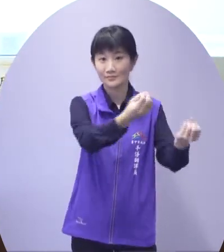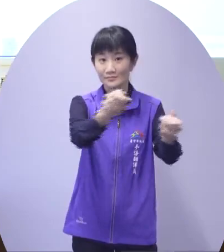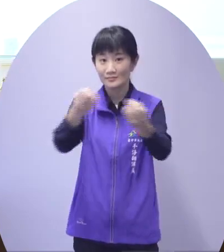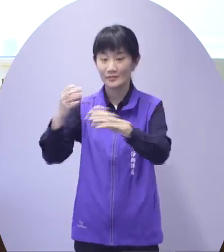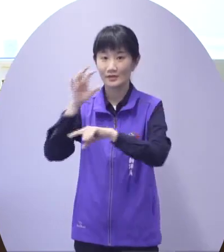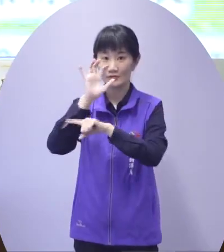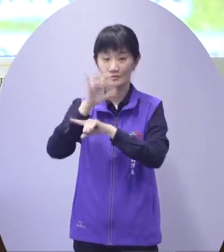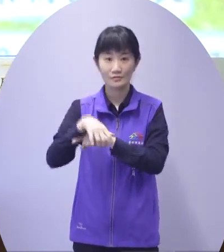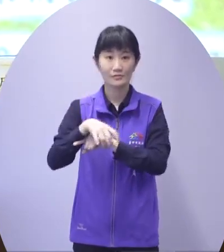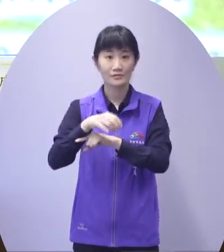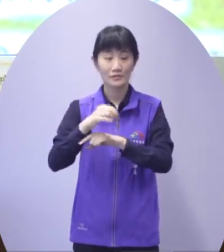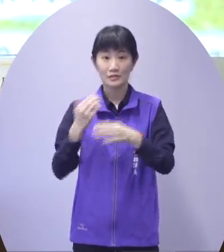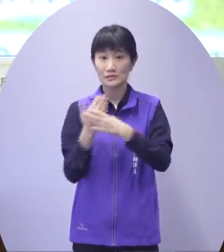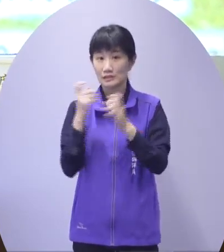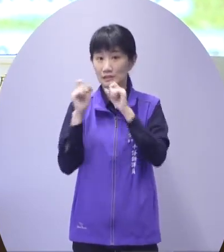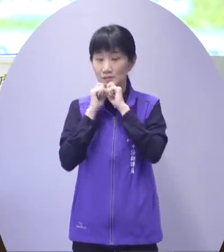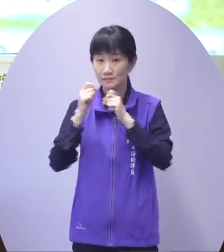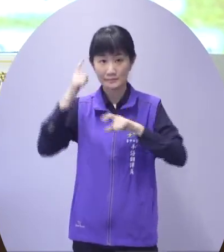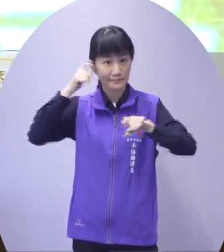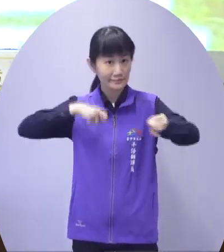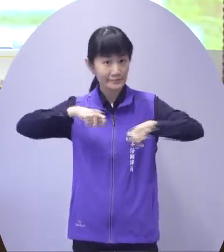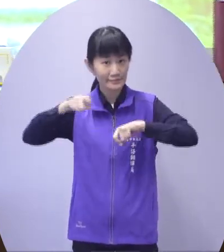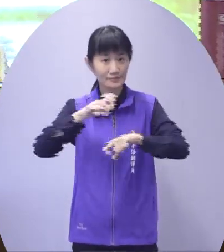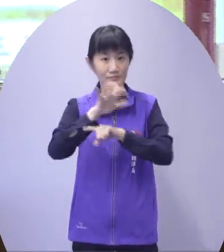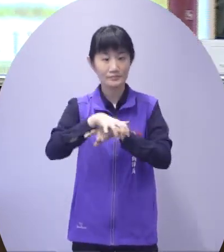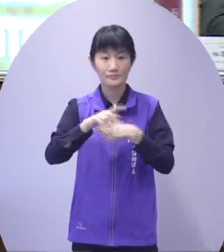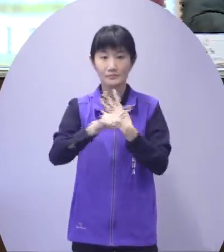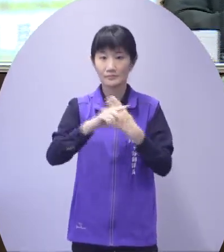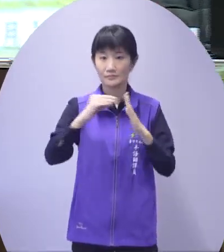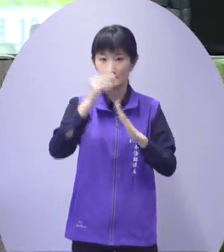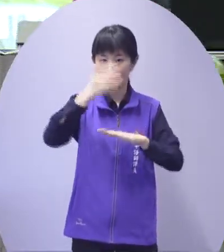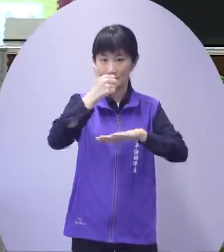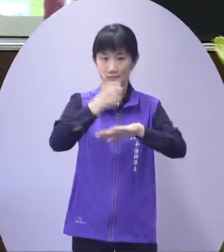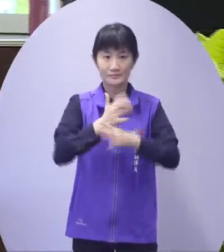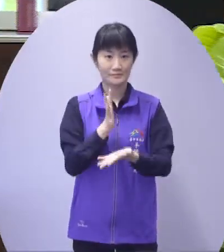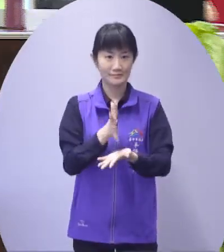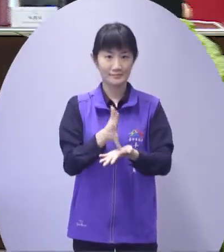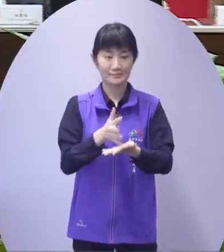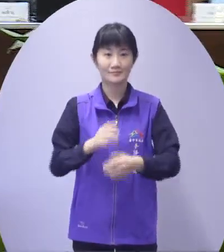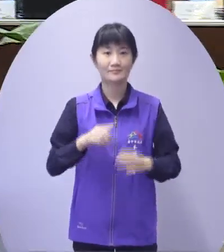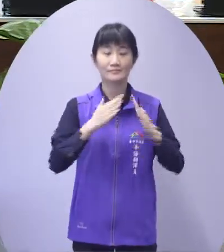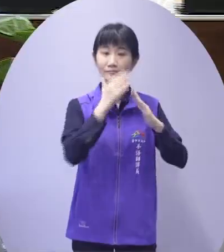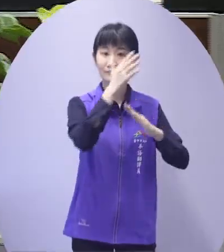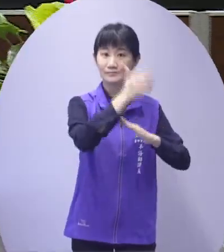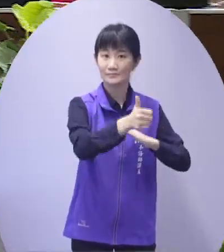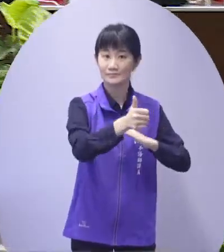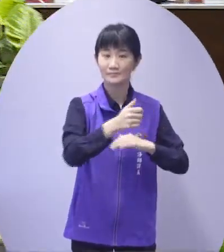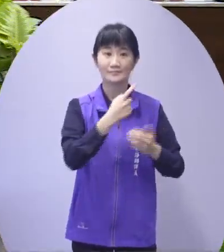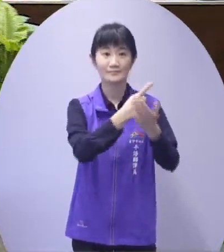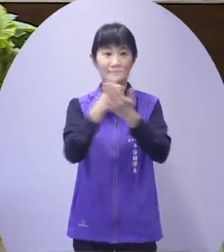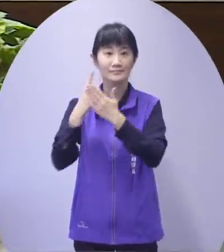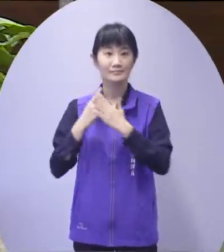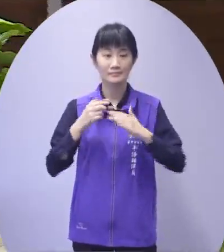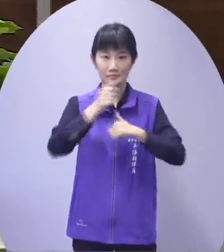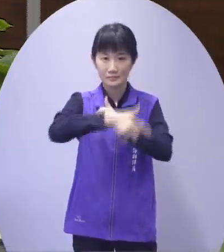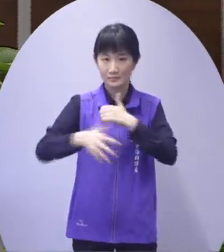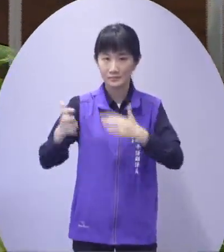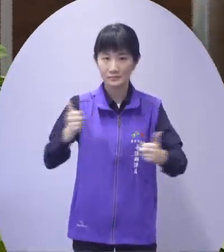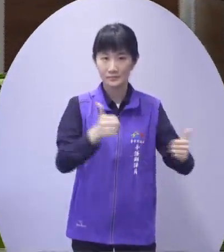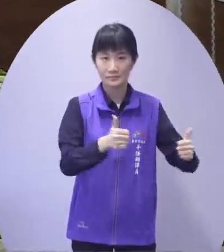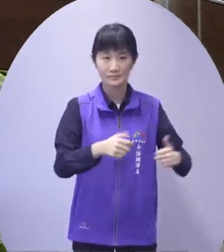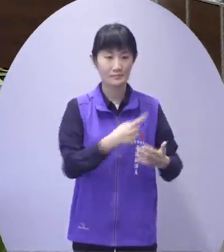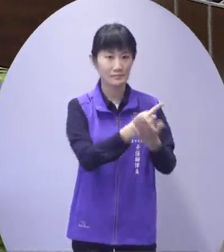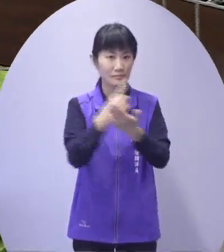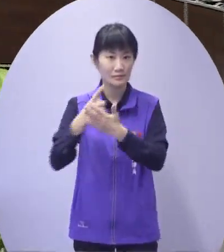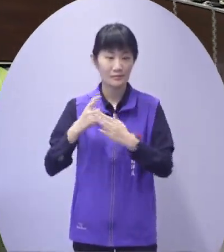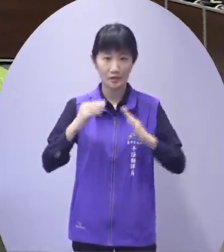品行销规划》，请农业局蔡局长报告。 市长、各位长官，还有各